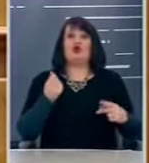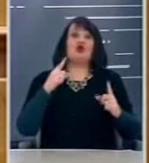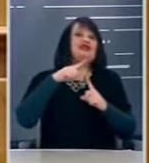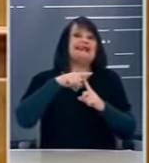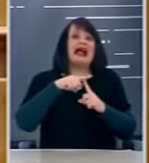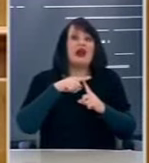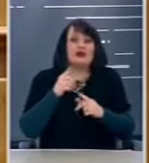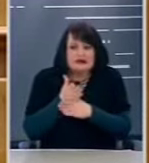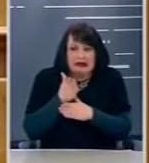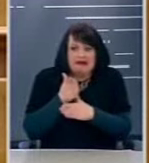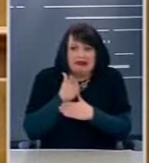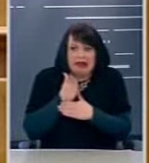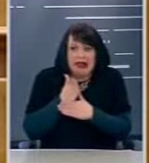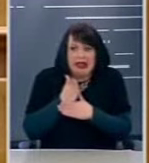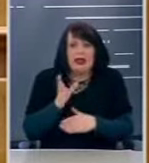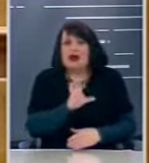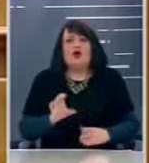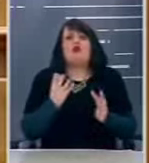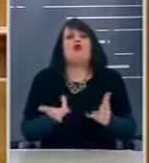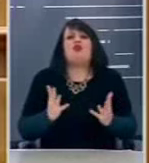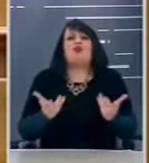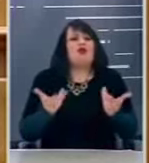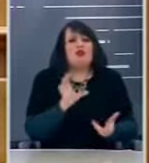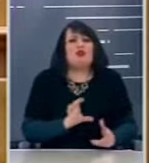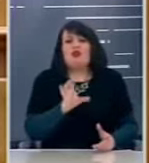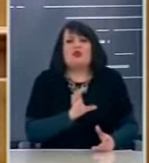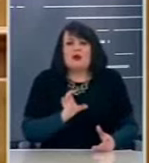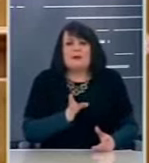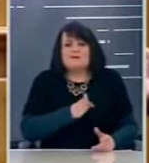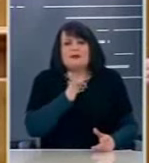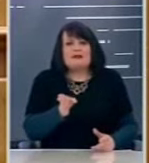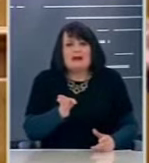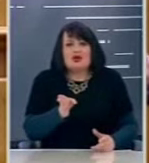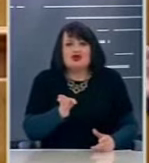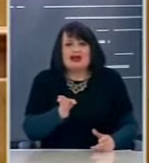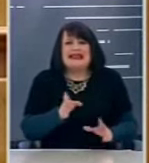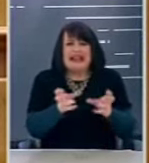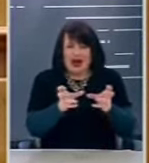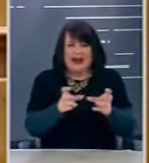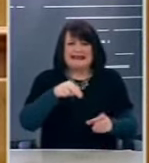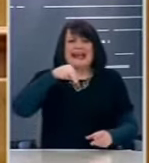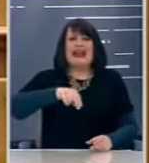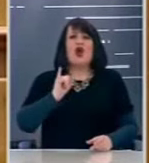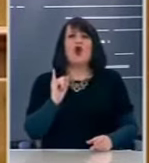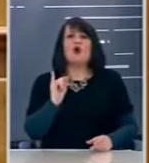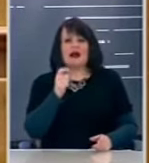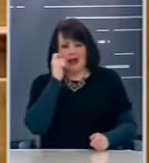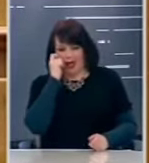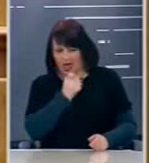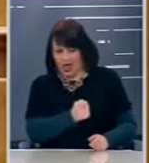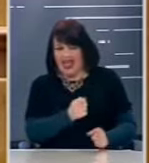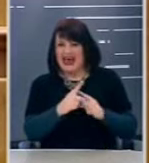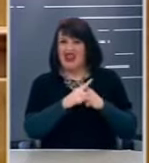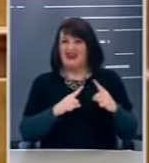κρυμμένος. Και ψάχναν να τον βρούνε. Δεν ξέρω αν πήγαν και στην κυρία Νικολούλη για να κάνουν έρευνα. Ή στον κύριο